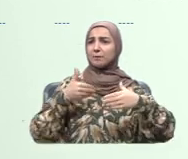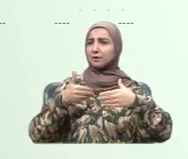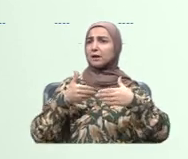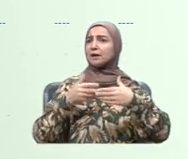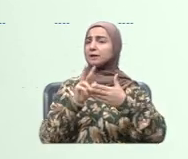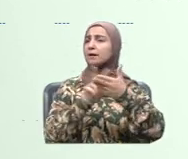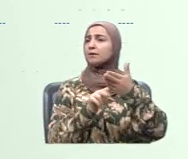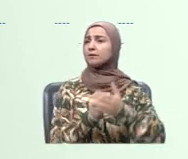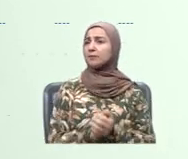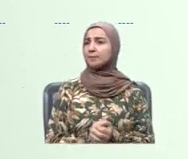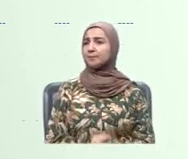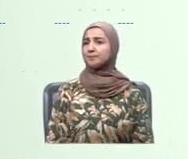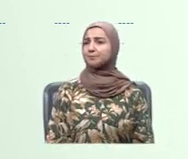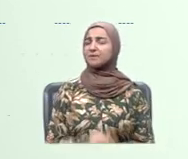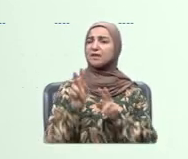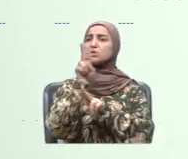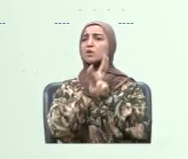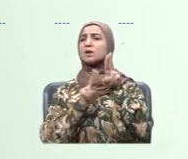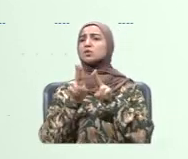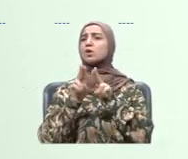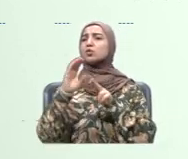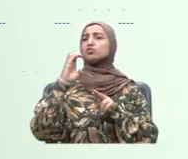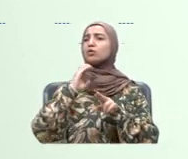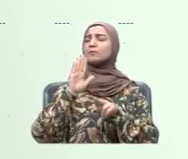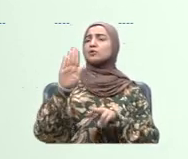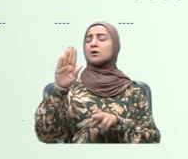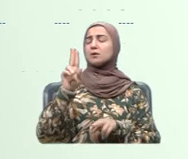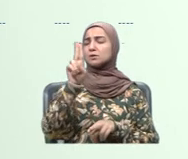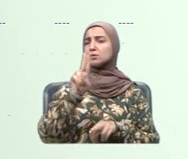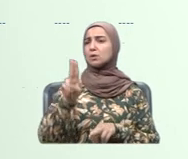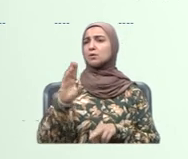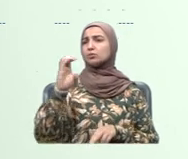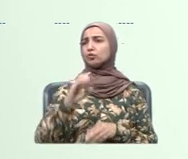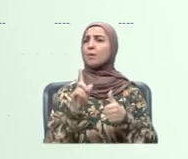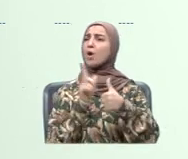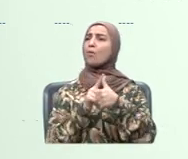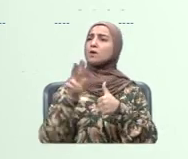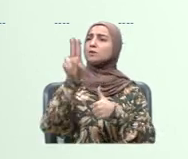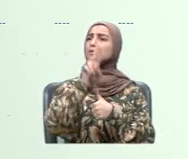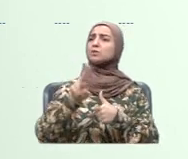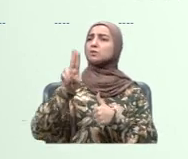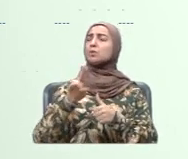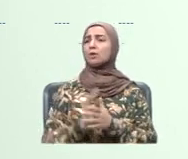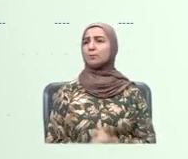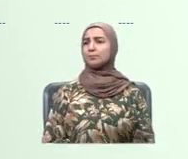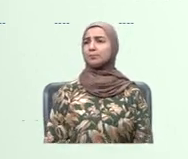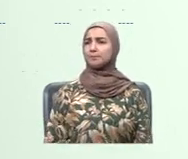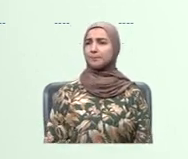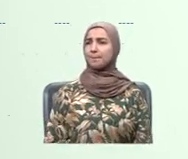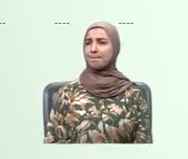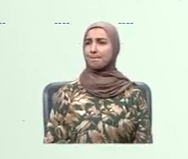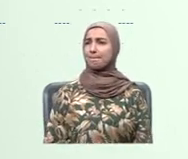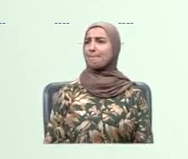نحللها عبر أسئلة نطرحها عليك عزيز الطالب. السؤال الأول يقول: ما النص الذي انطلق